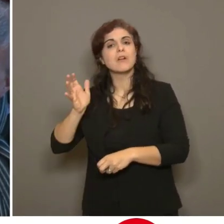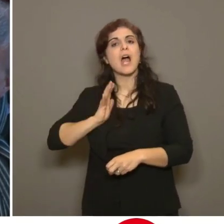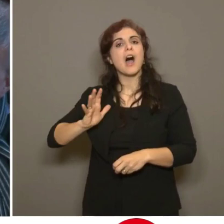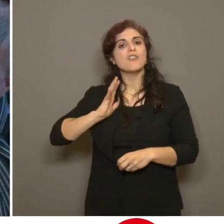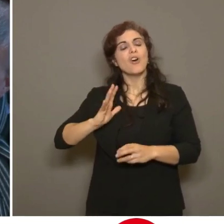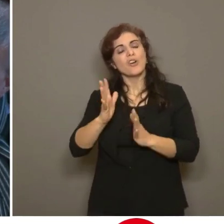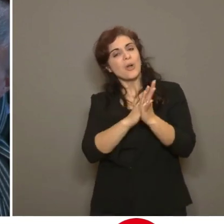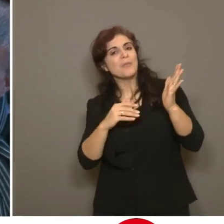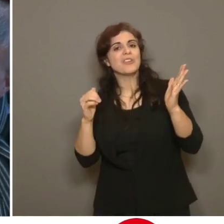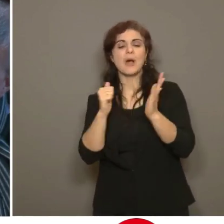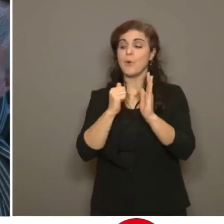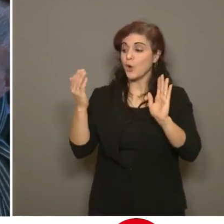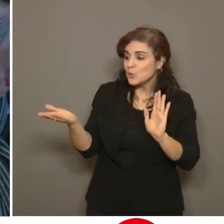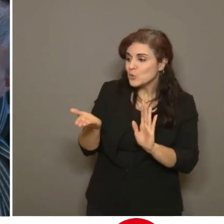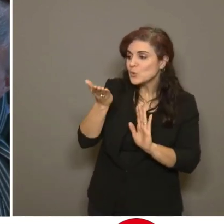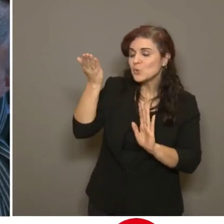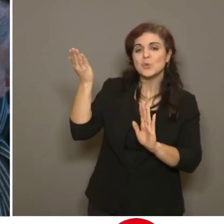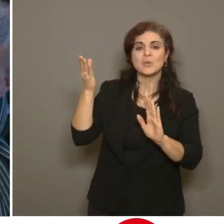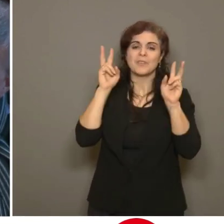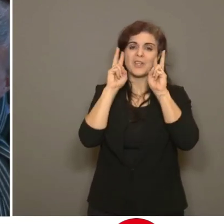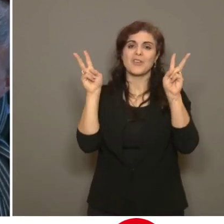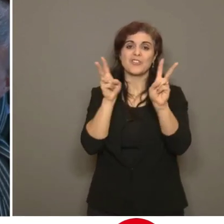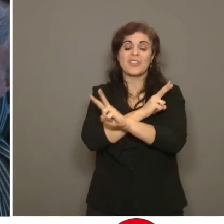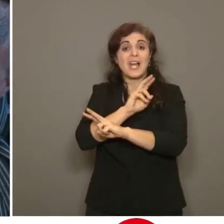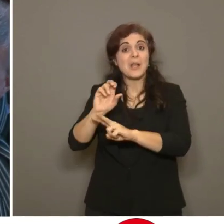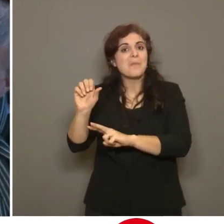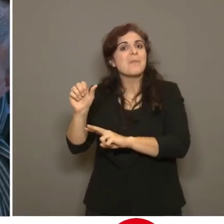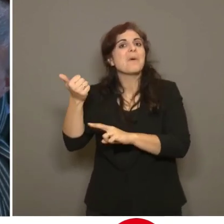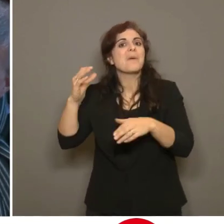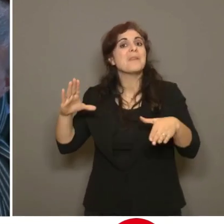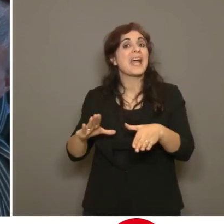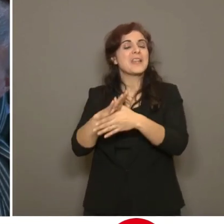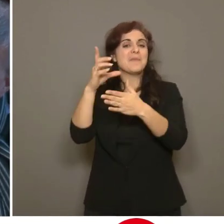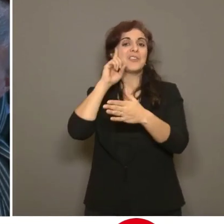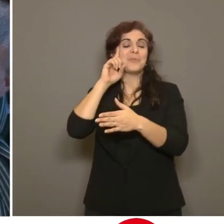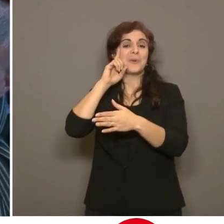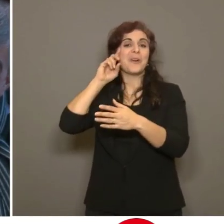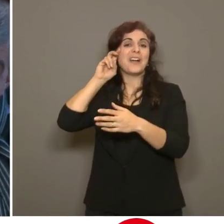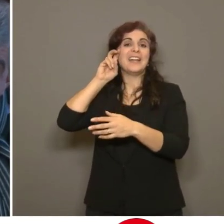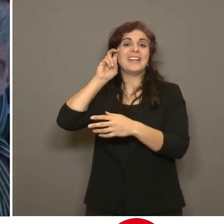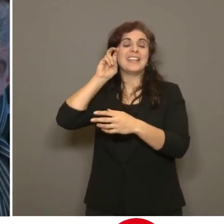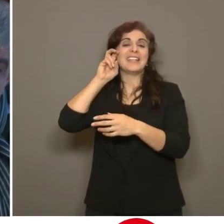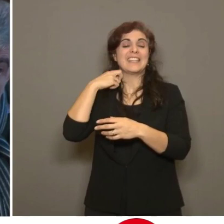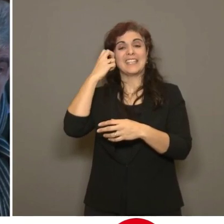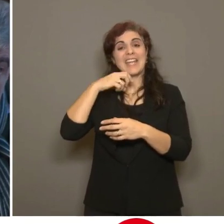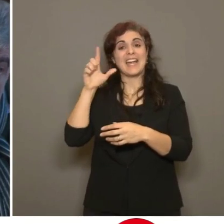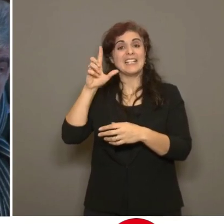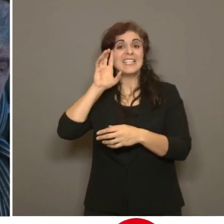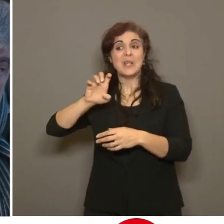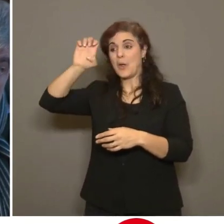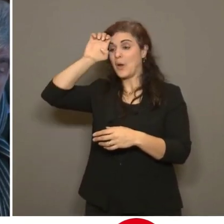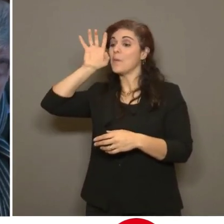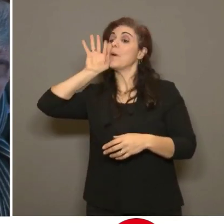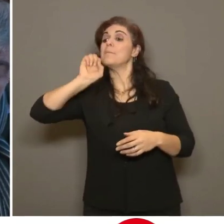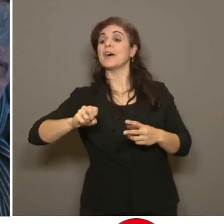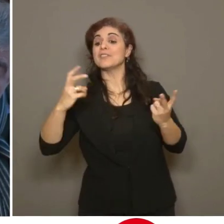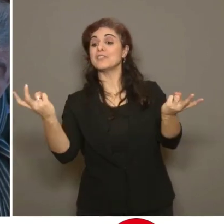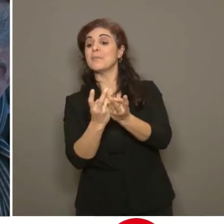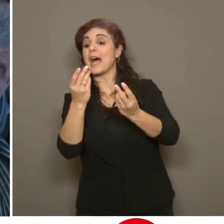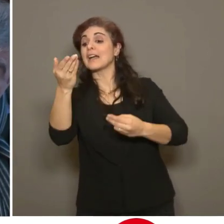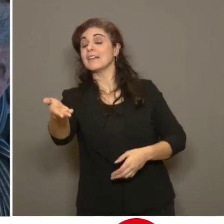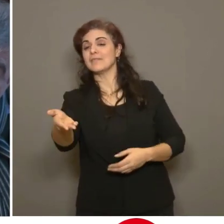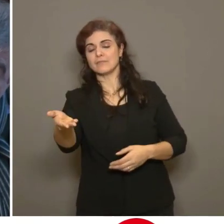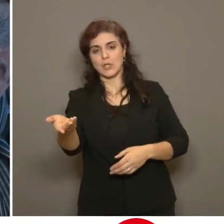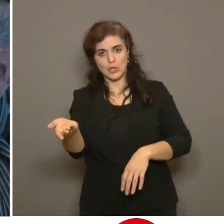notre ville et souvent première image offerte aux visiteurs arrivant par la gare Lille-Europe. Des points de vente de drogue